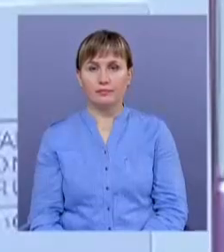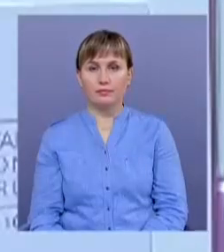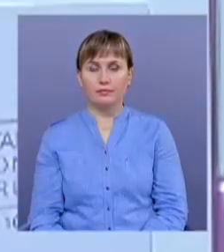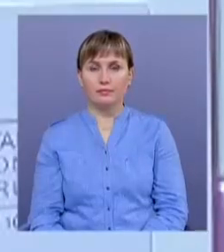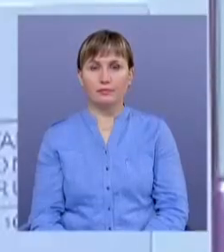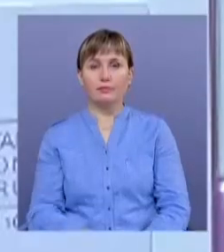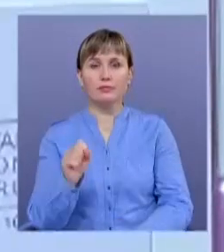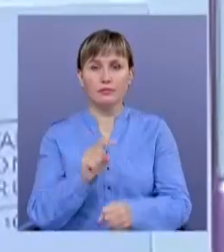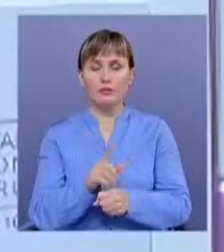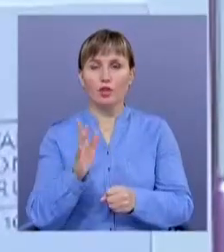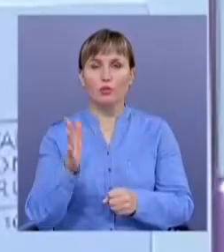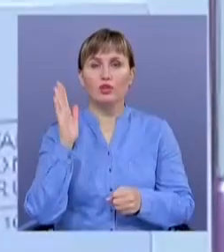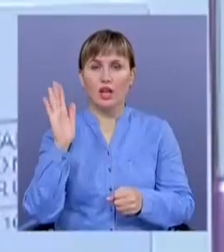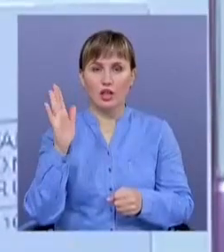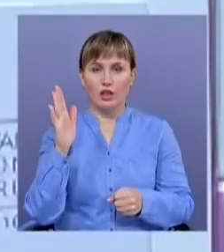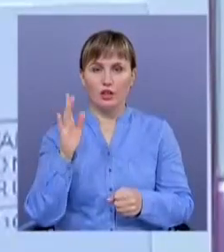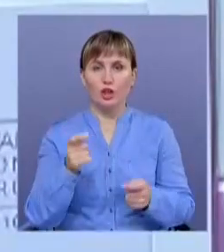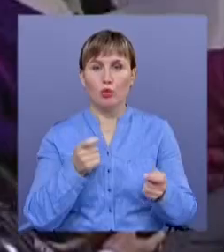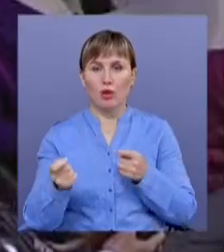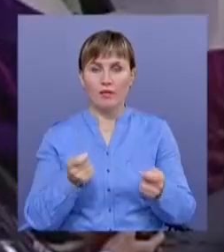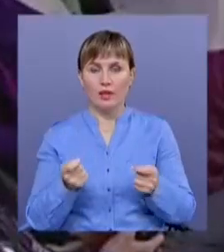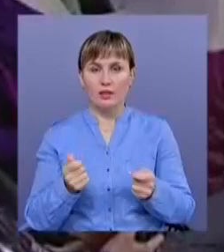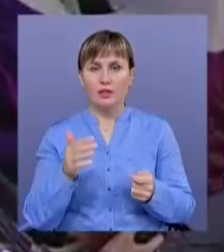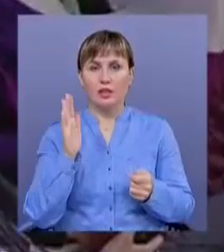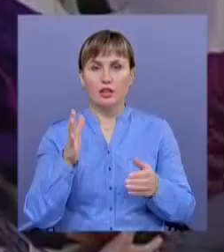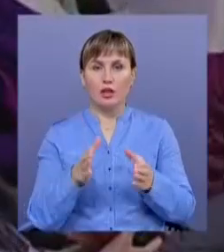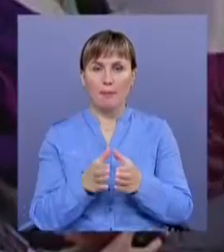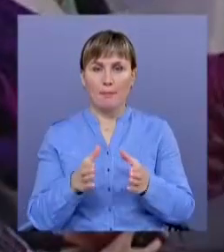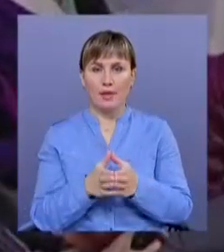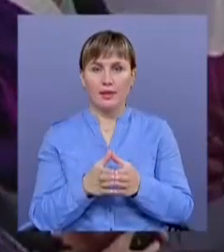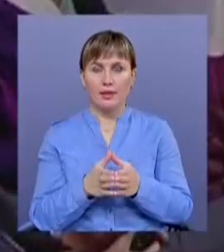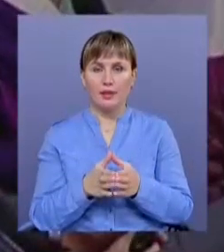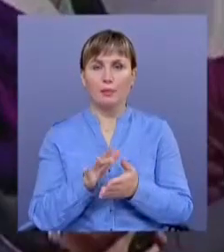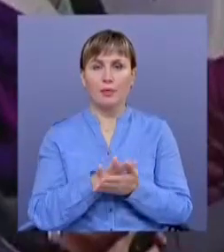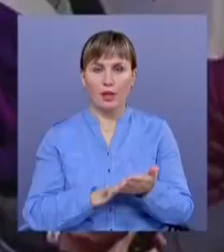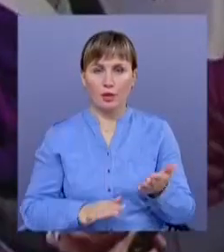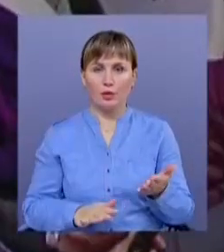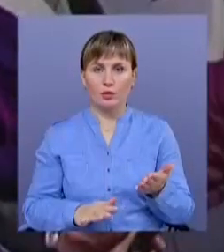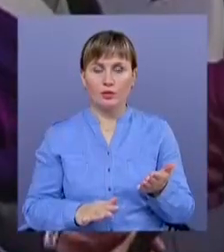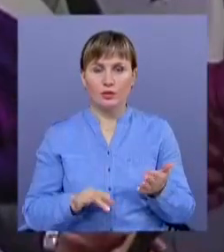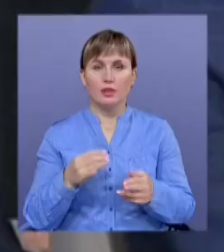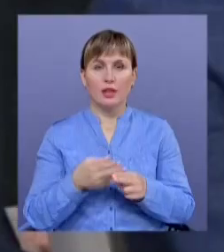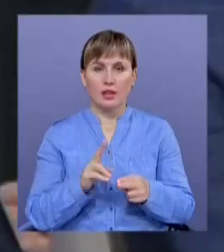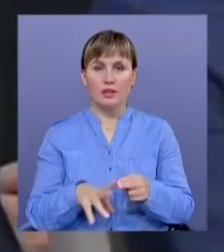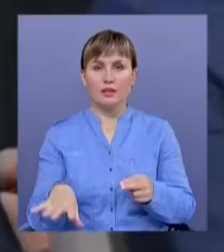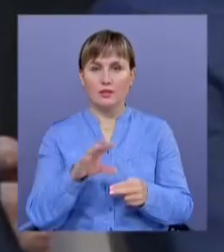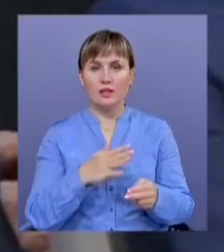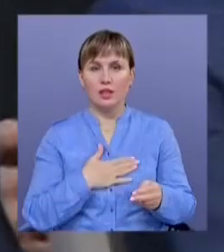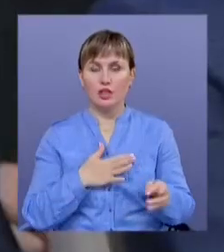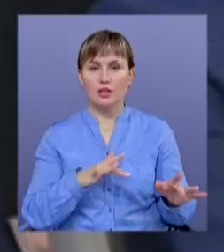Задача будет дальнейшего руководства, дальнейшей команды продолжить вот эти все наши